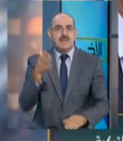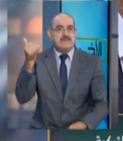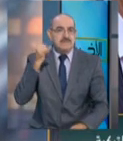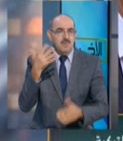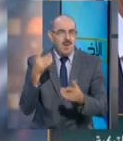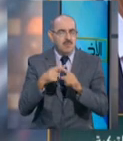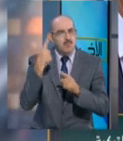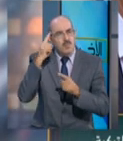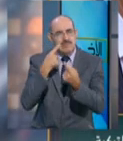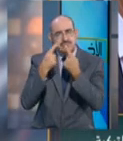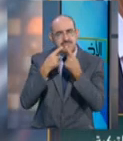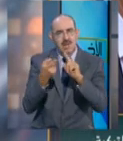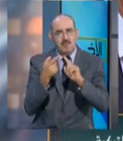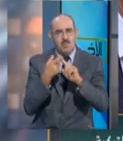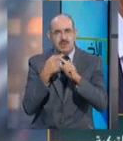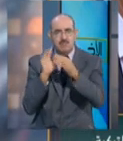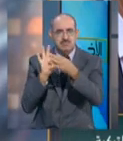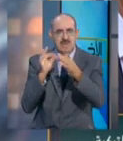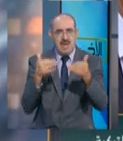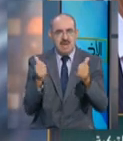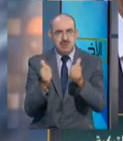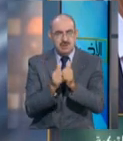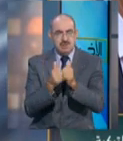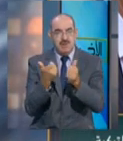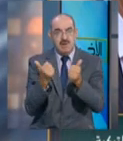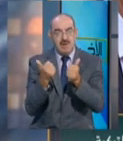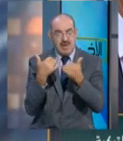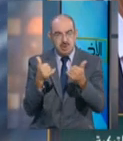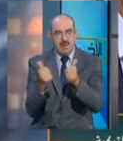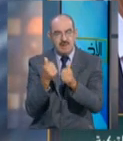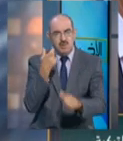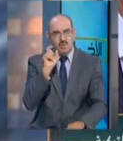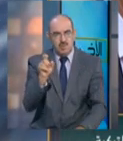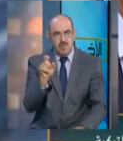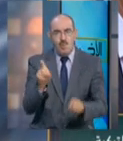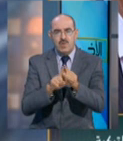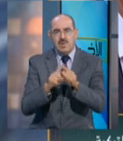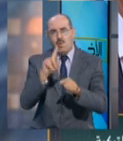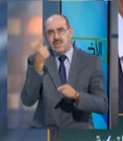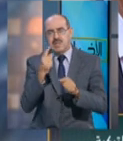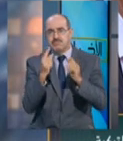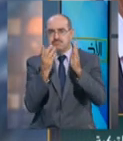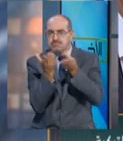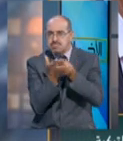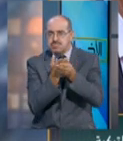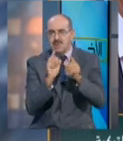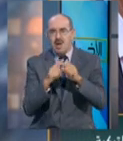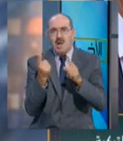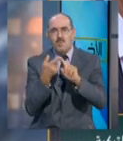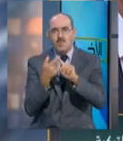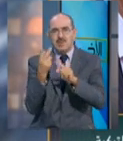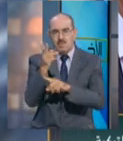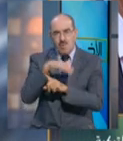فيها إلى العلاقات الثنائية الجيدة التي تربط البلدين ومسائل تهم الشعبين